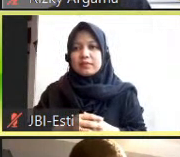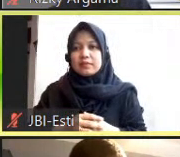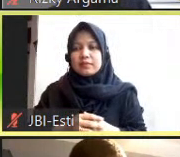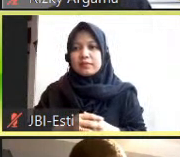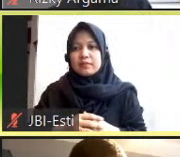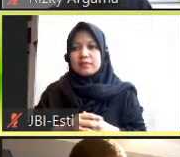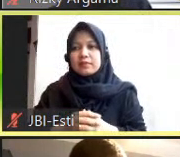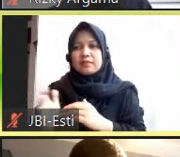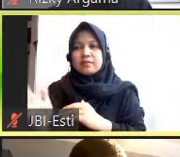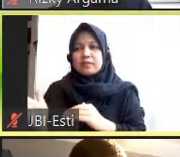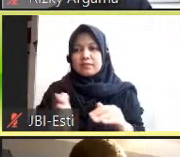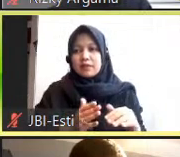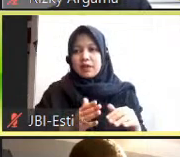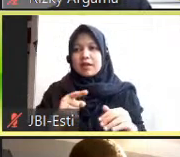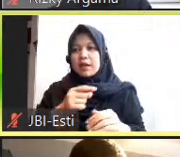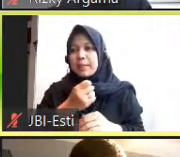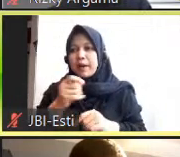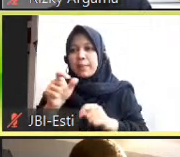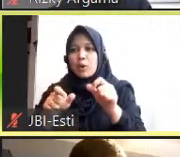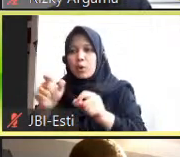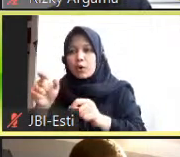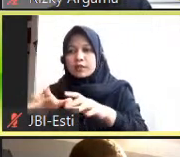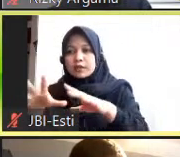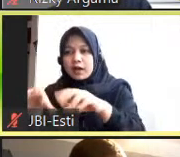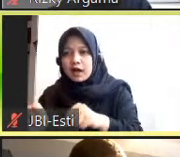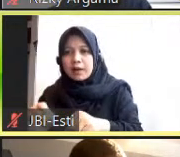Kemudian slide berikutnya,